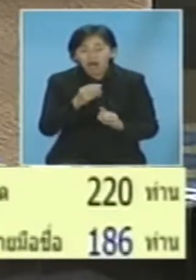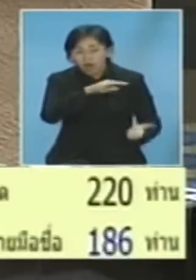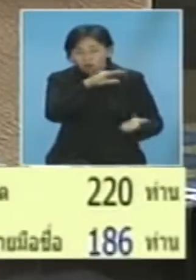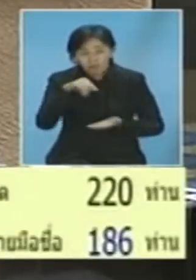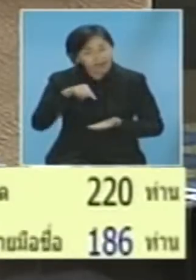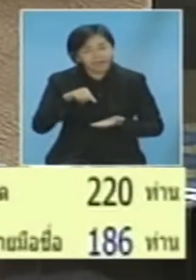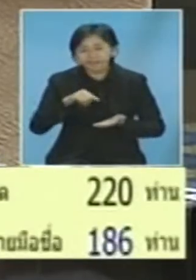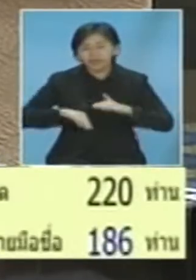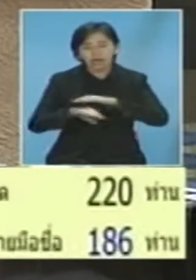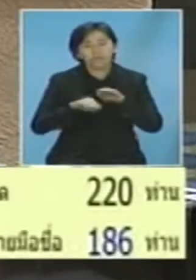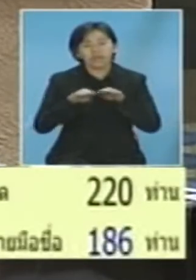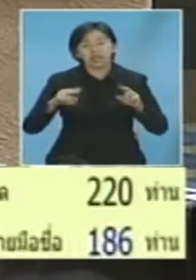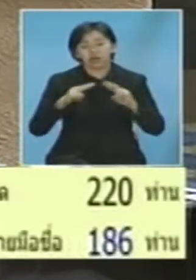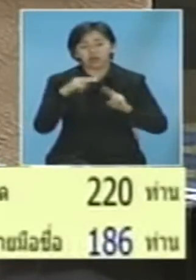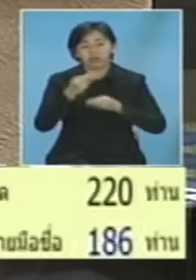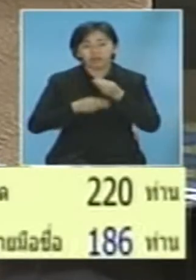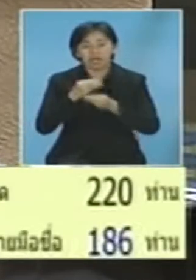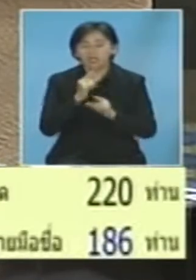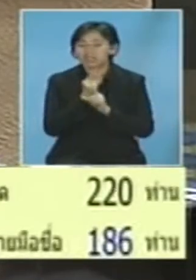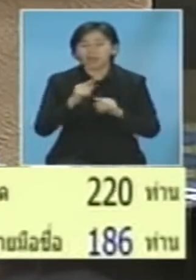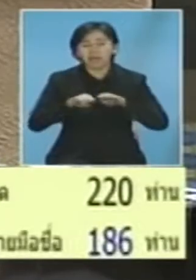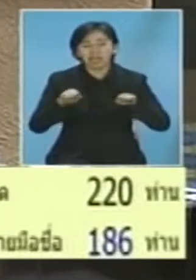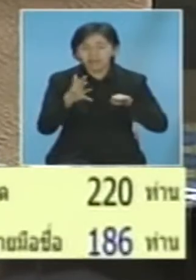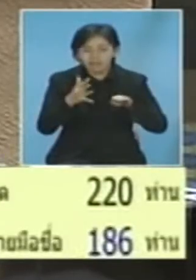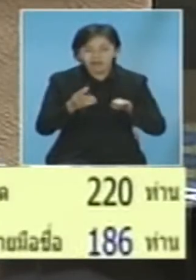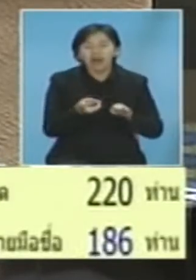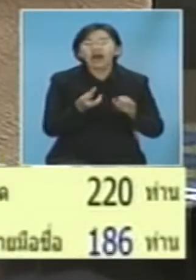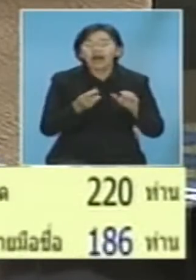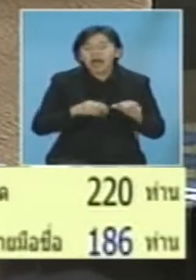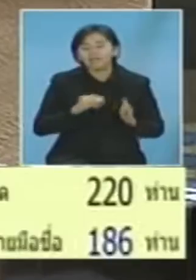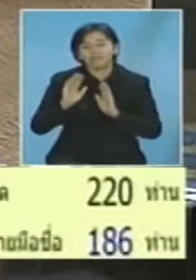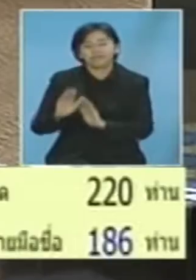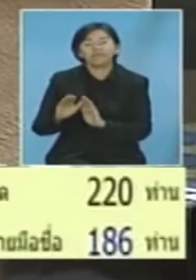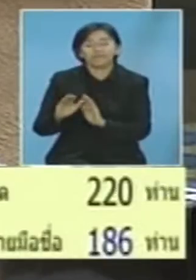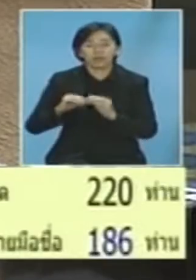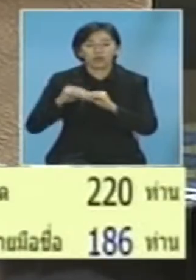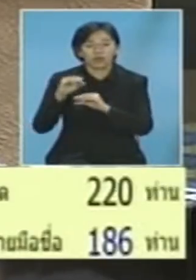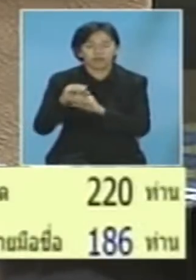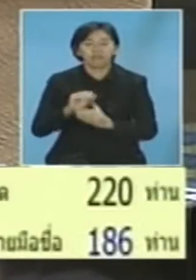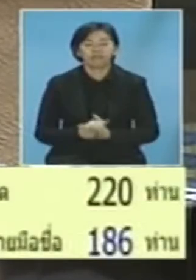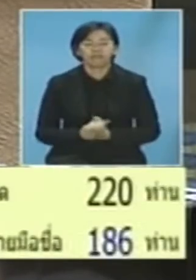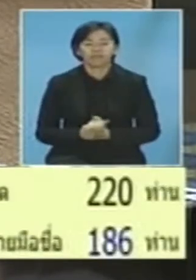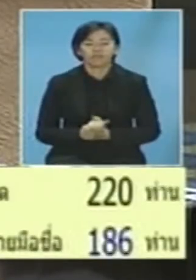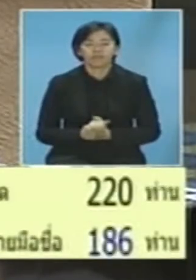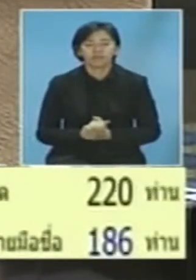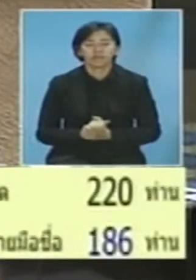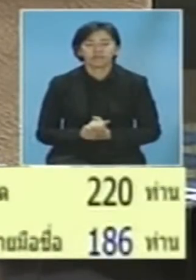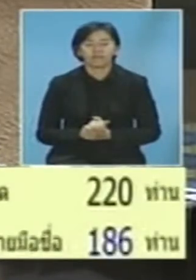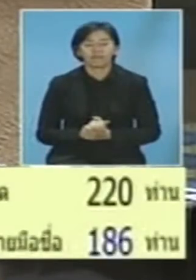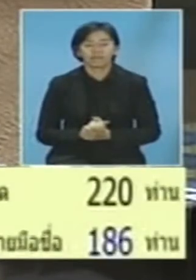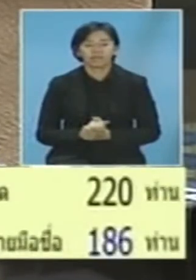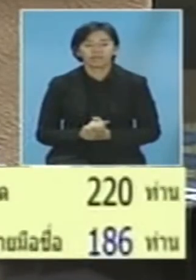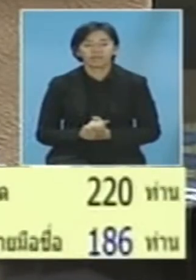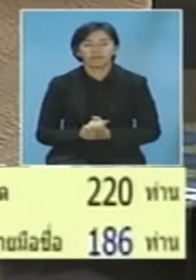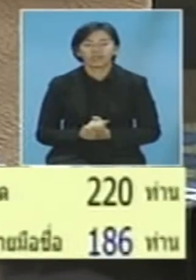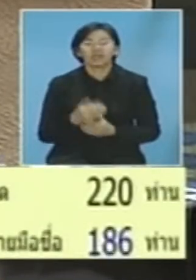ฐานที่กระทรวงพาณิชย์กำหนดมาเข้าโครงการคือ3